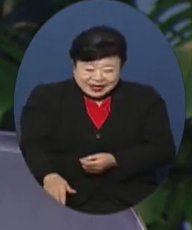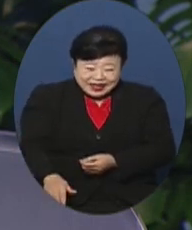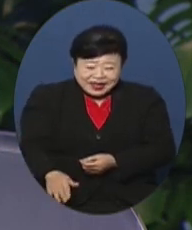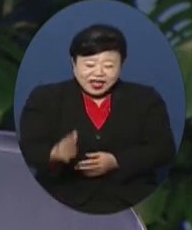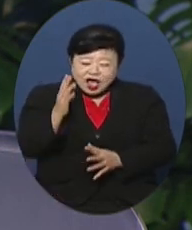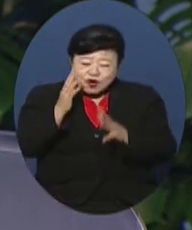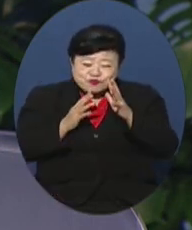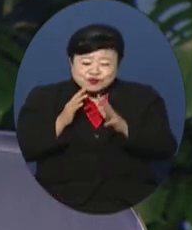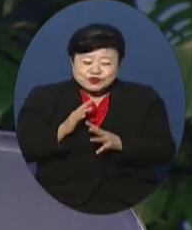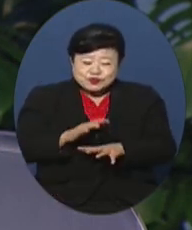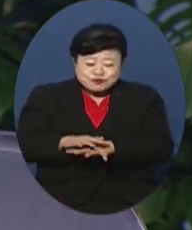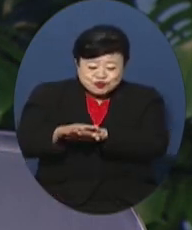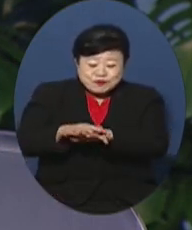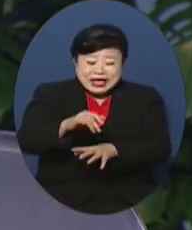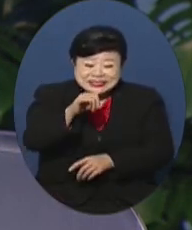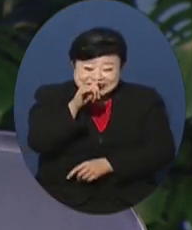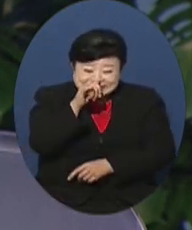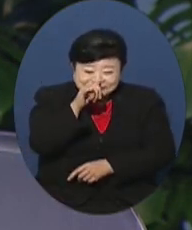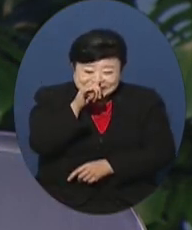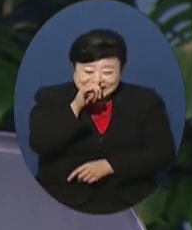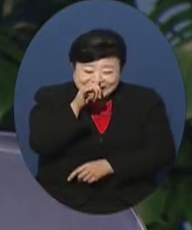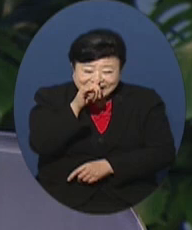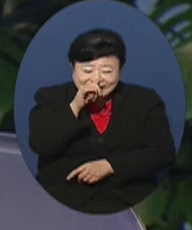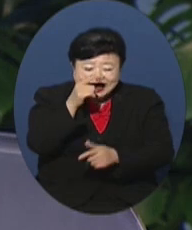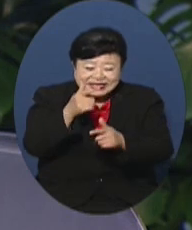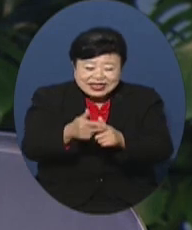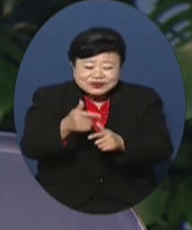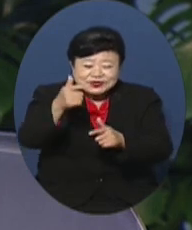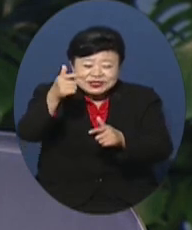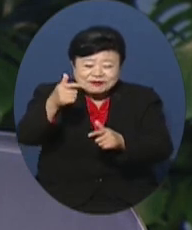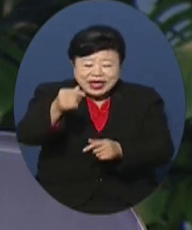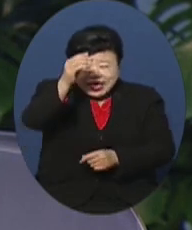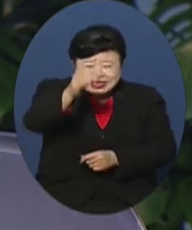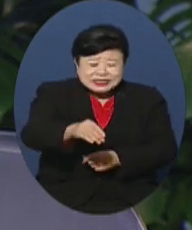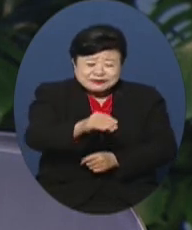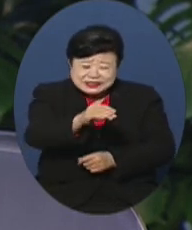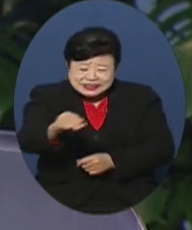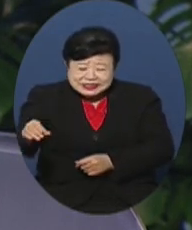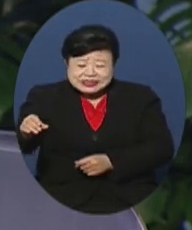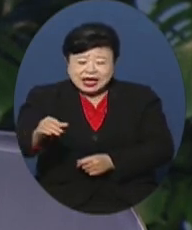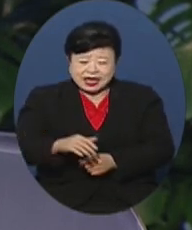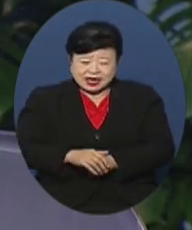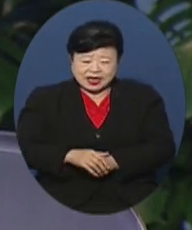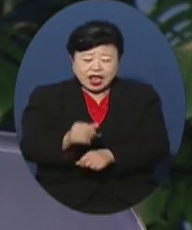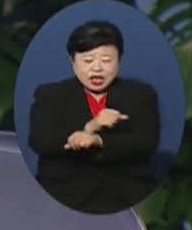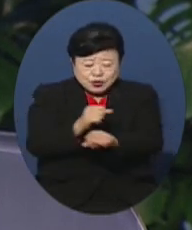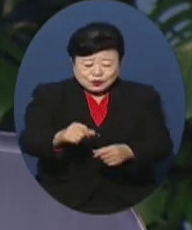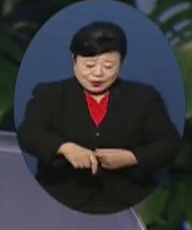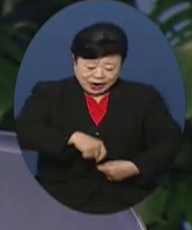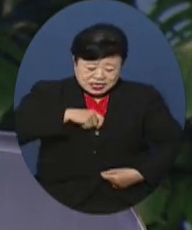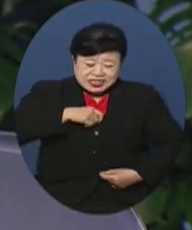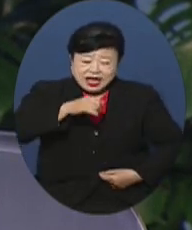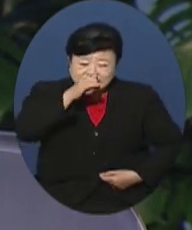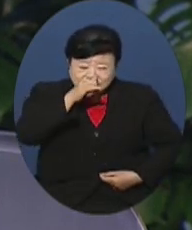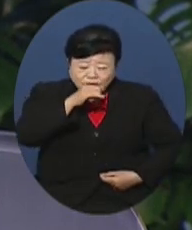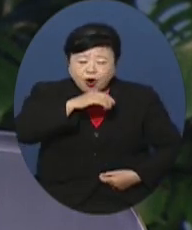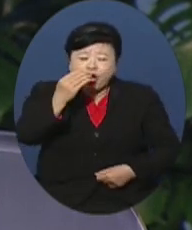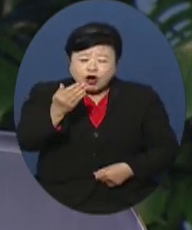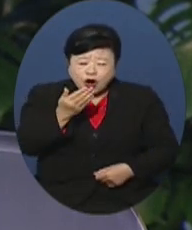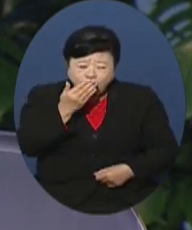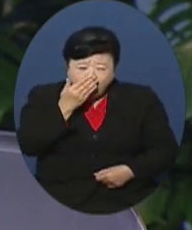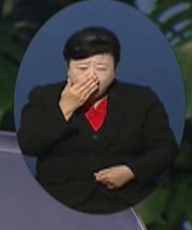푸른 풀밭이 있는 것입니다. 예수님의 십자가에 용서와 의가 있고